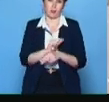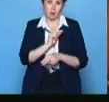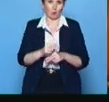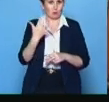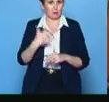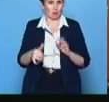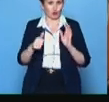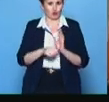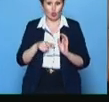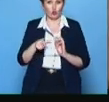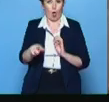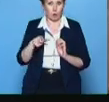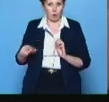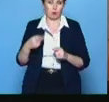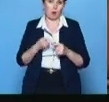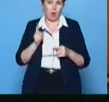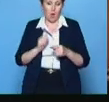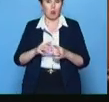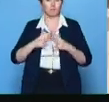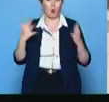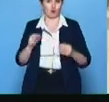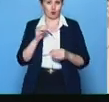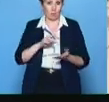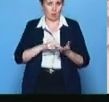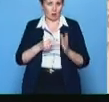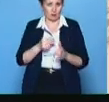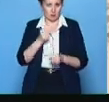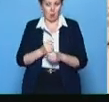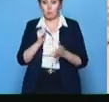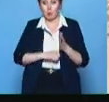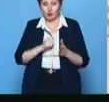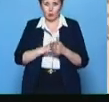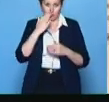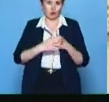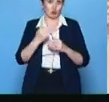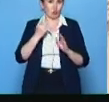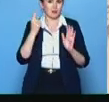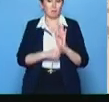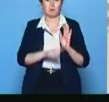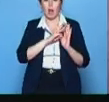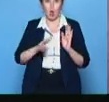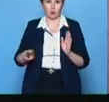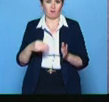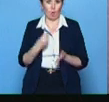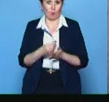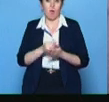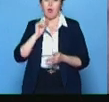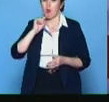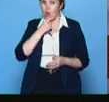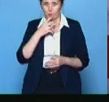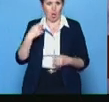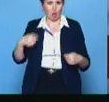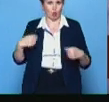дорожных объектов. Это больше, чем планировали сделать. Причина – почти 170 миллионов рублей экономии на торгах. Эти деньги вернули